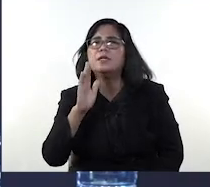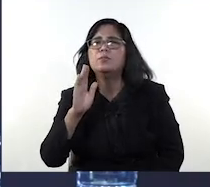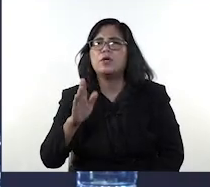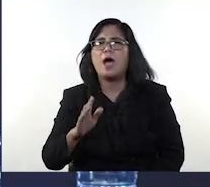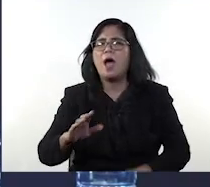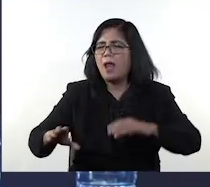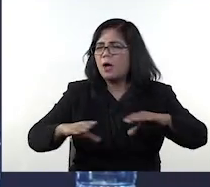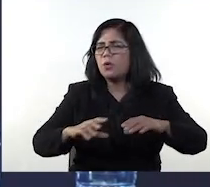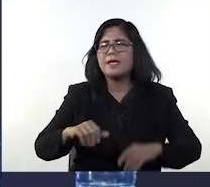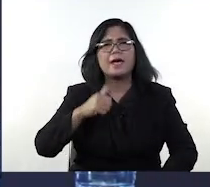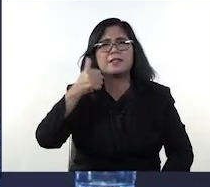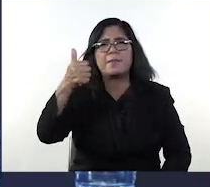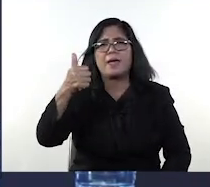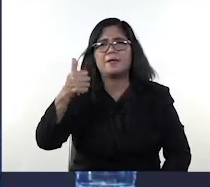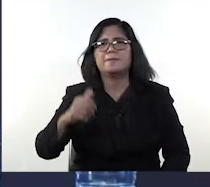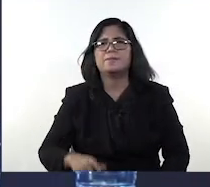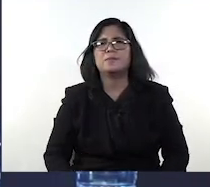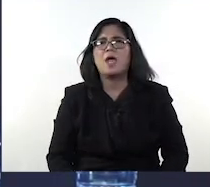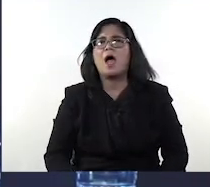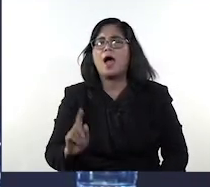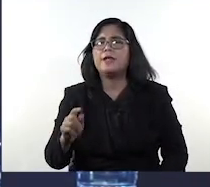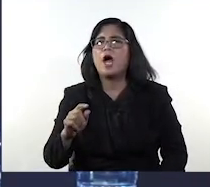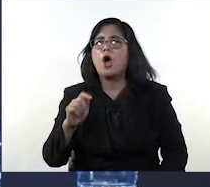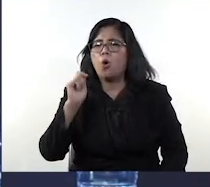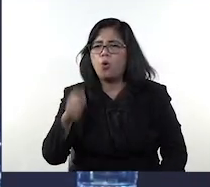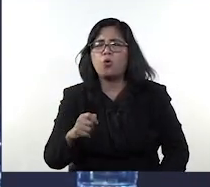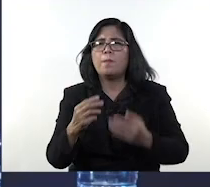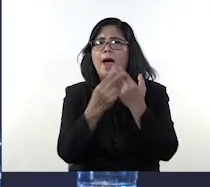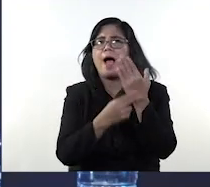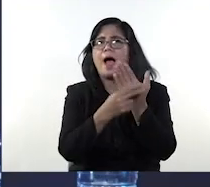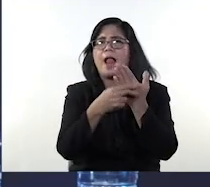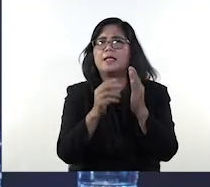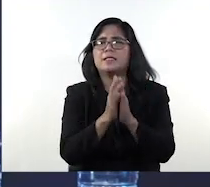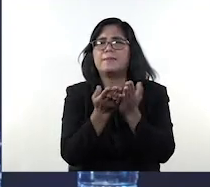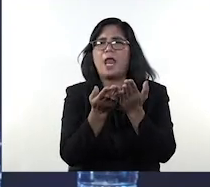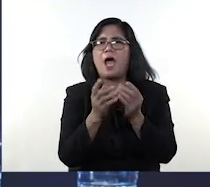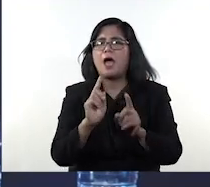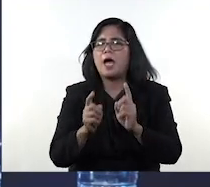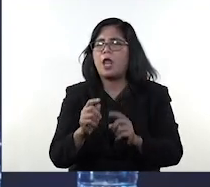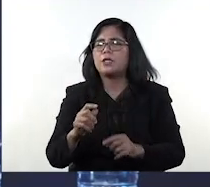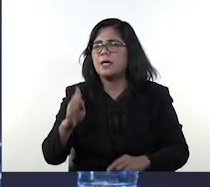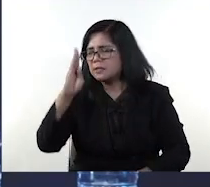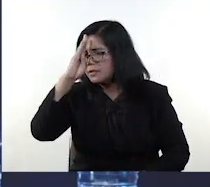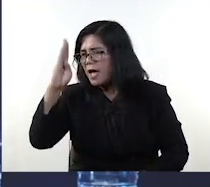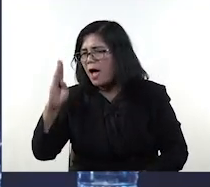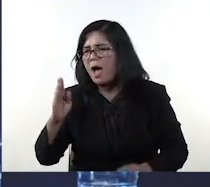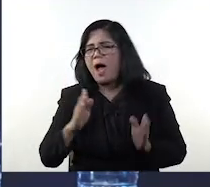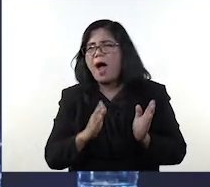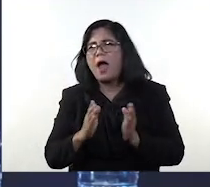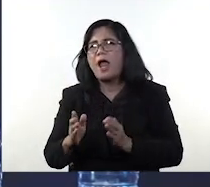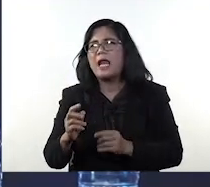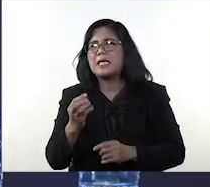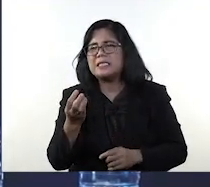Hai Lakukan yang terbaik dan untuk itu ada hukum Alkitab yang bilang kalau kita setia lembar kecil Hai